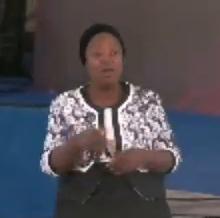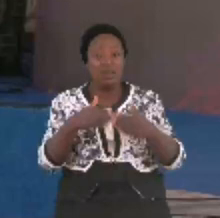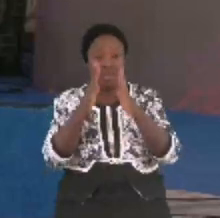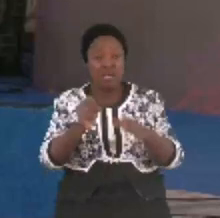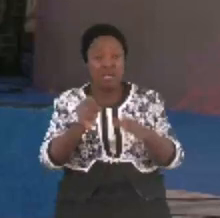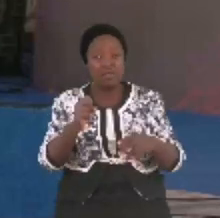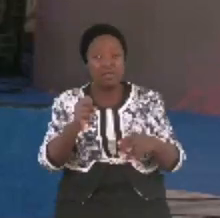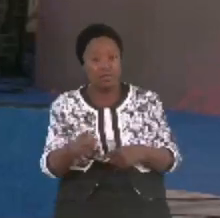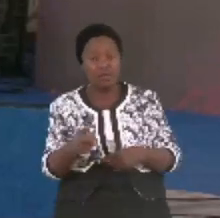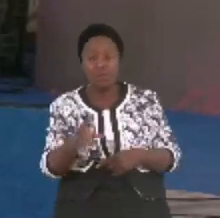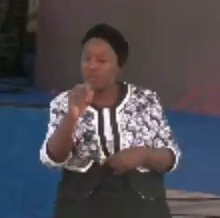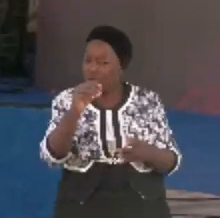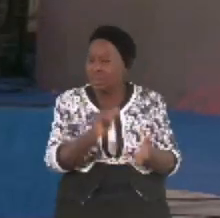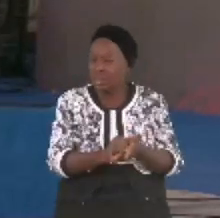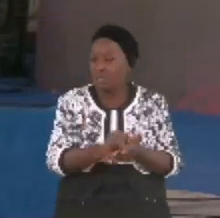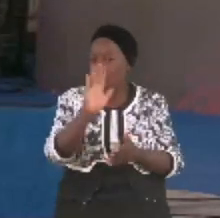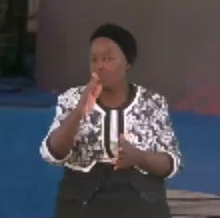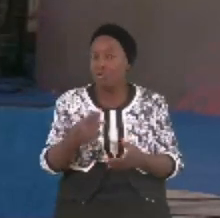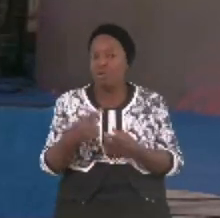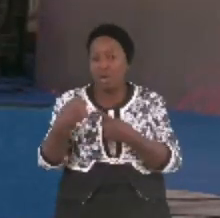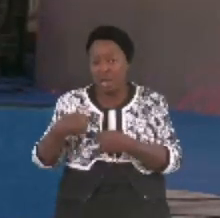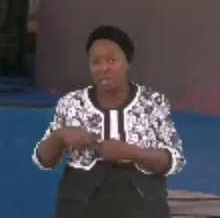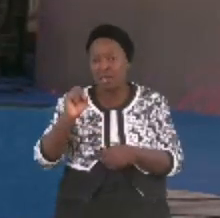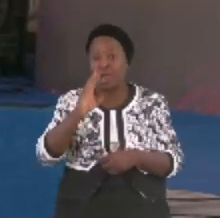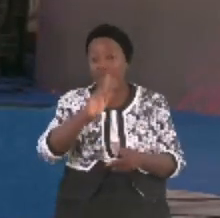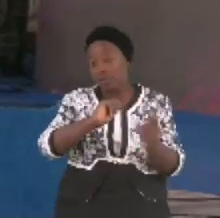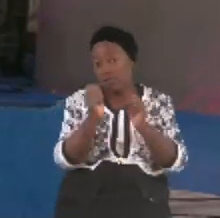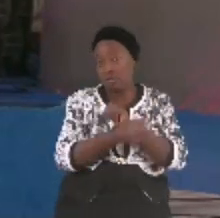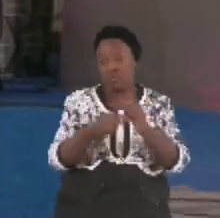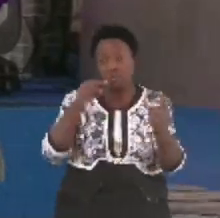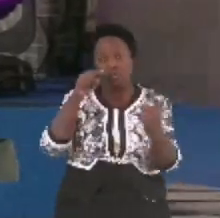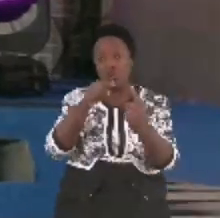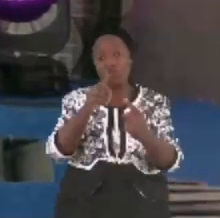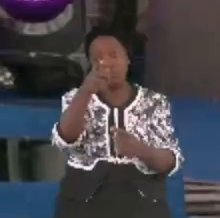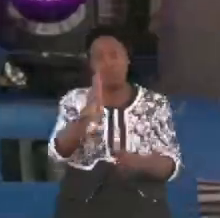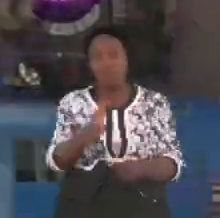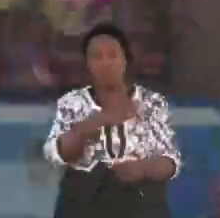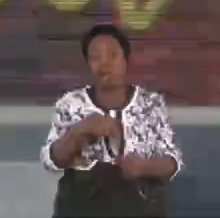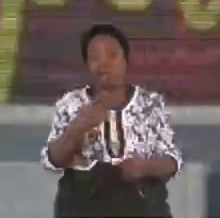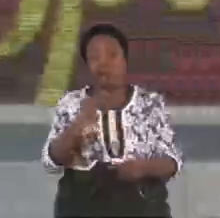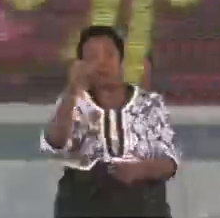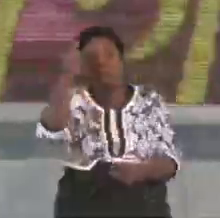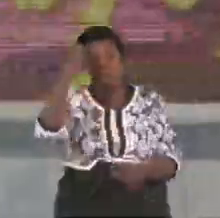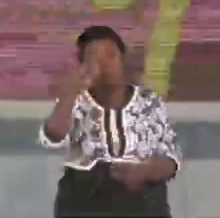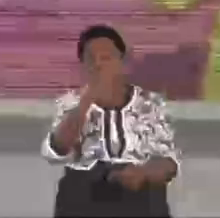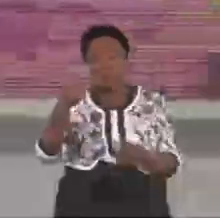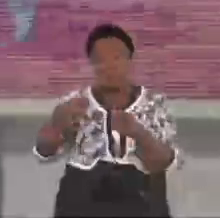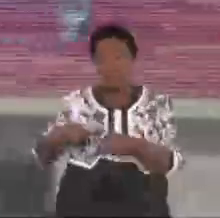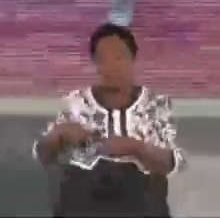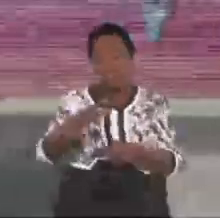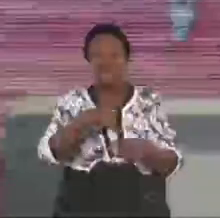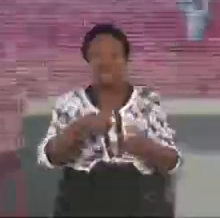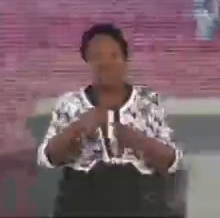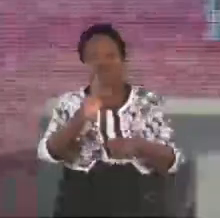des dirigeants vers toi, pour que ton cœur soit ramené au Seigneur. Et ton cœur, ta